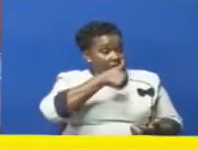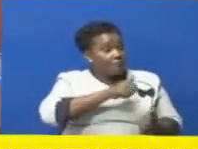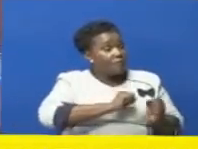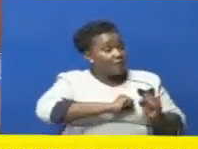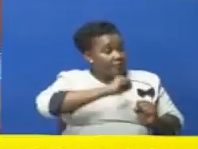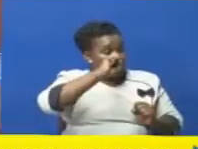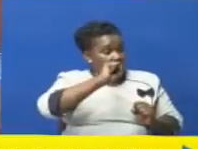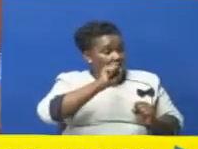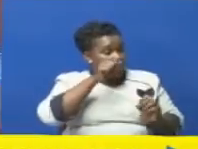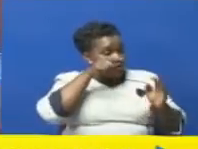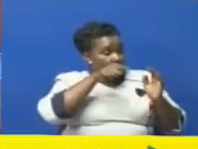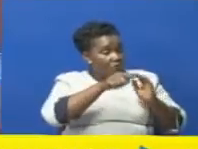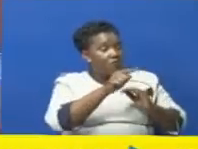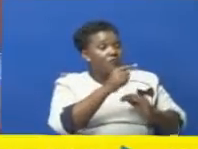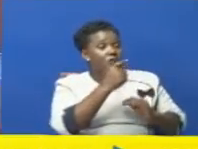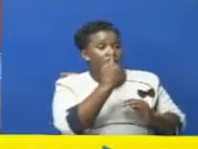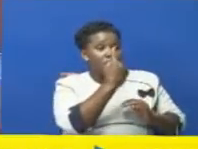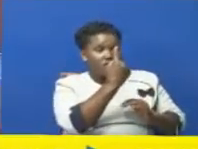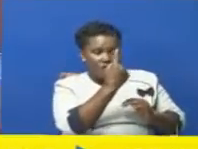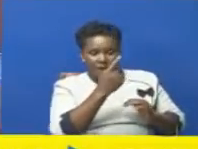ushindi wa bao